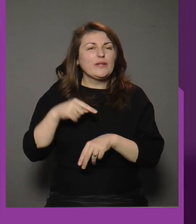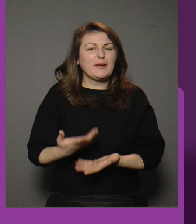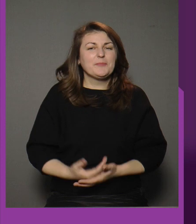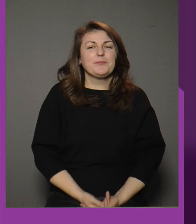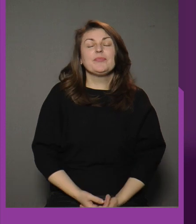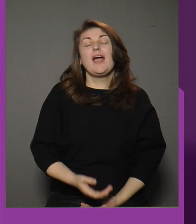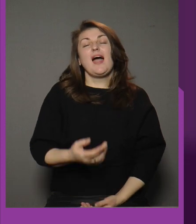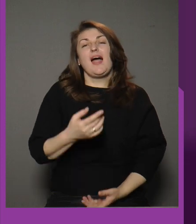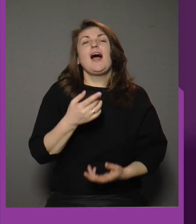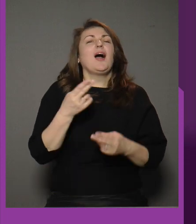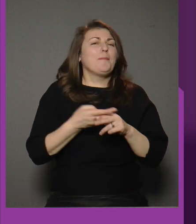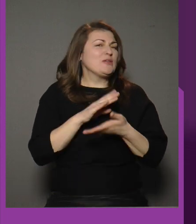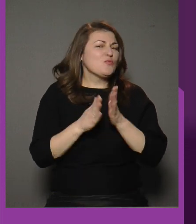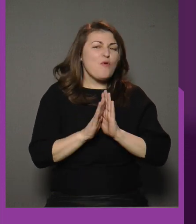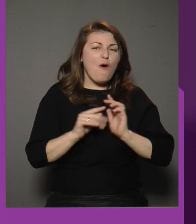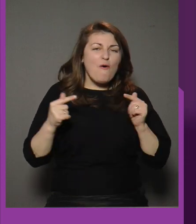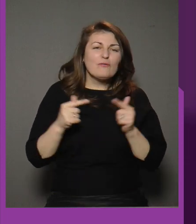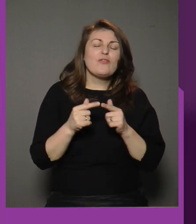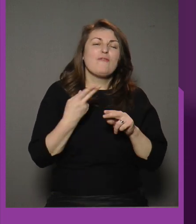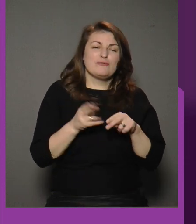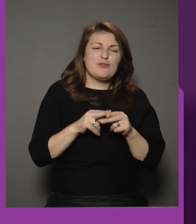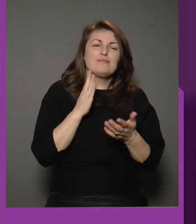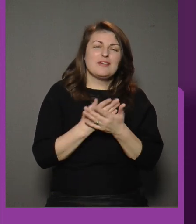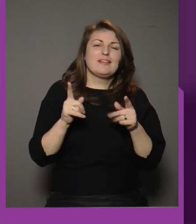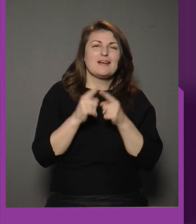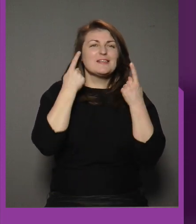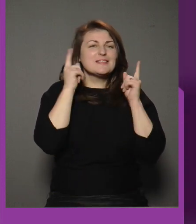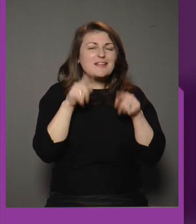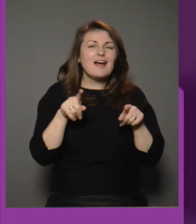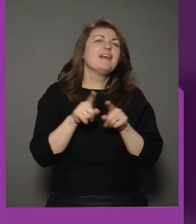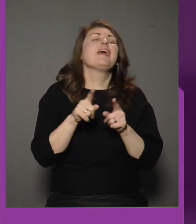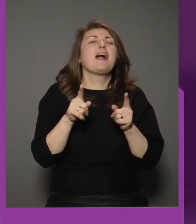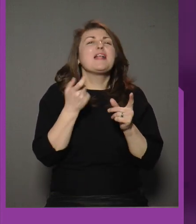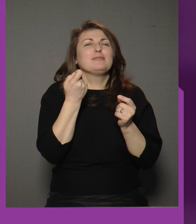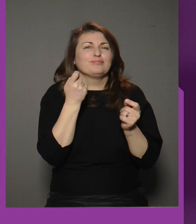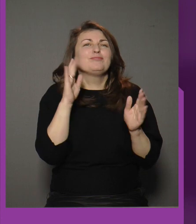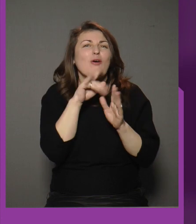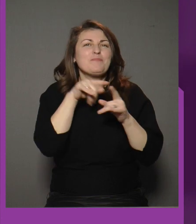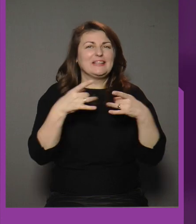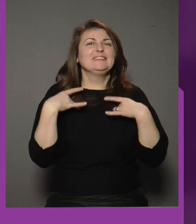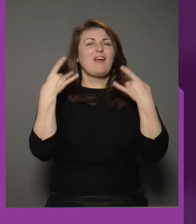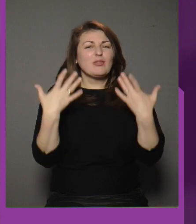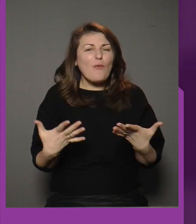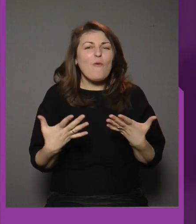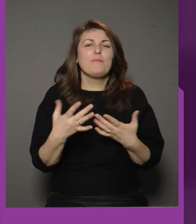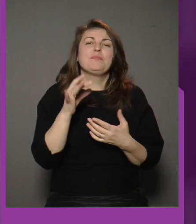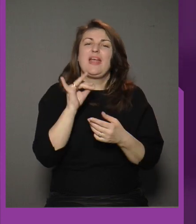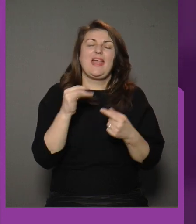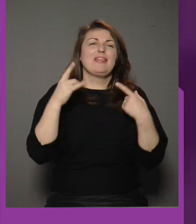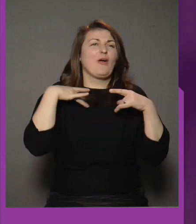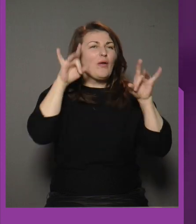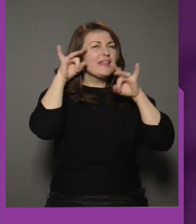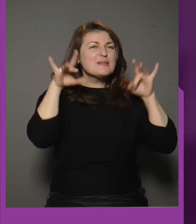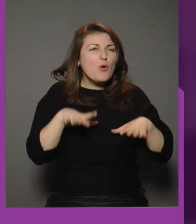Ну, безумовно, в цьому є така, знаєте, доля святковості. І несподіванки,